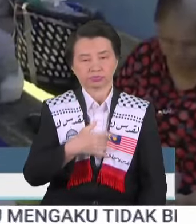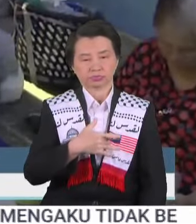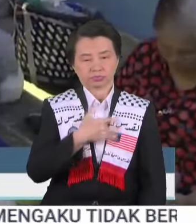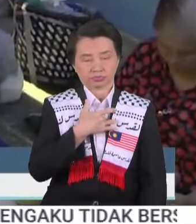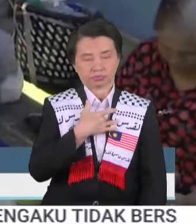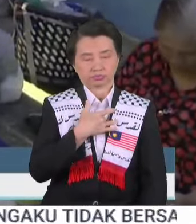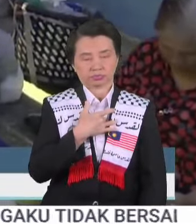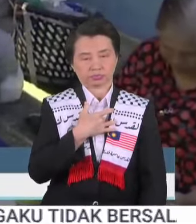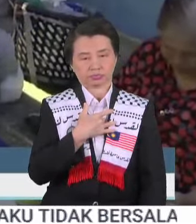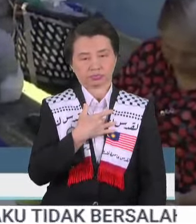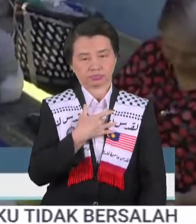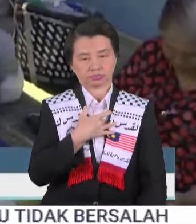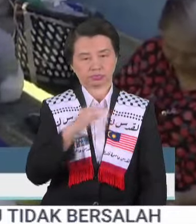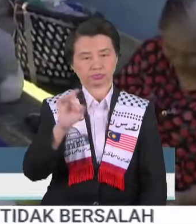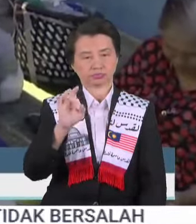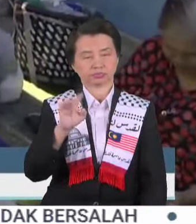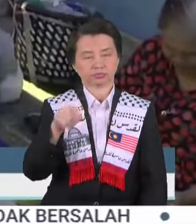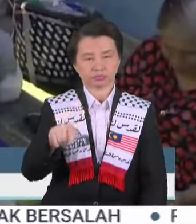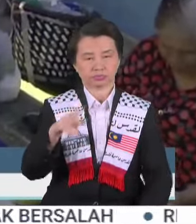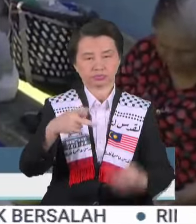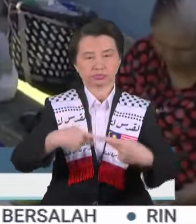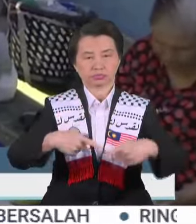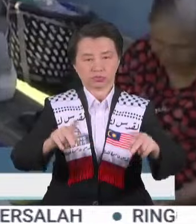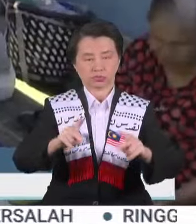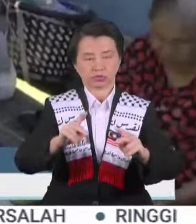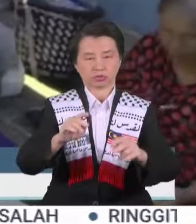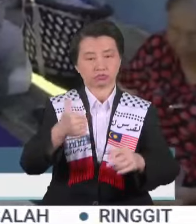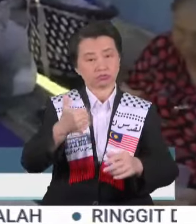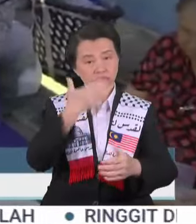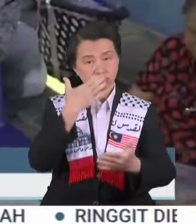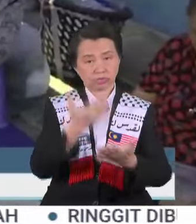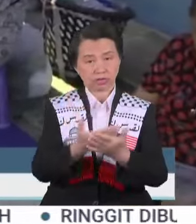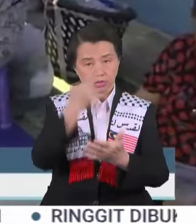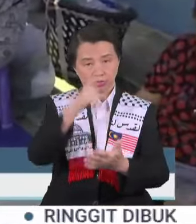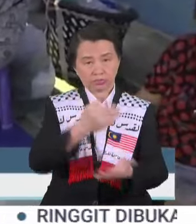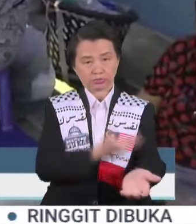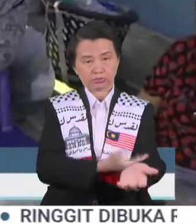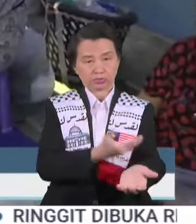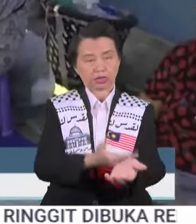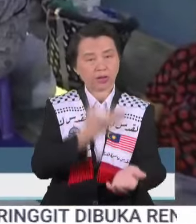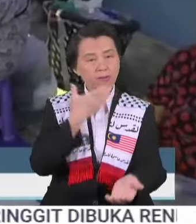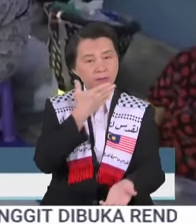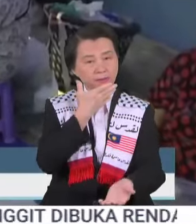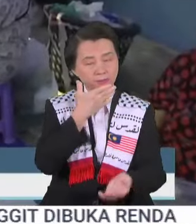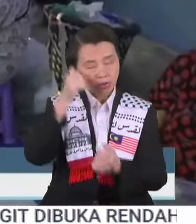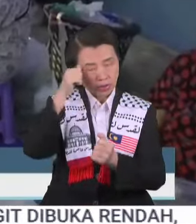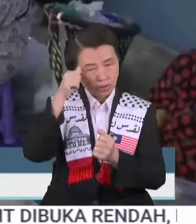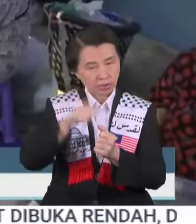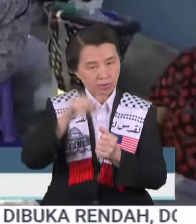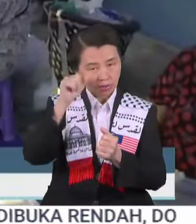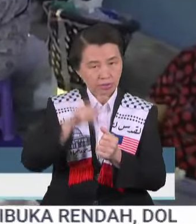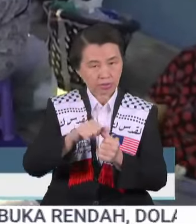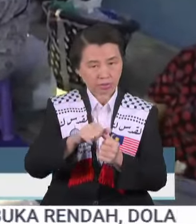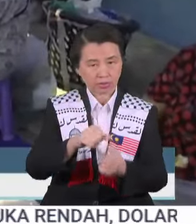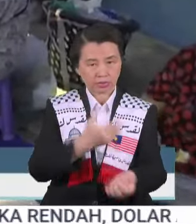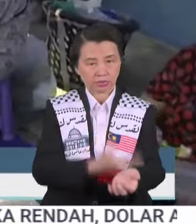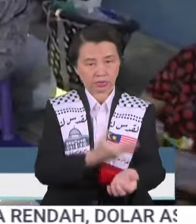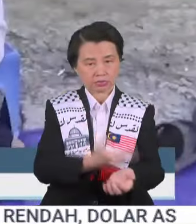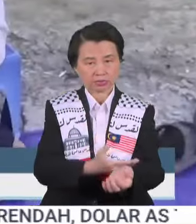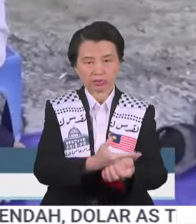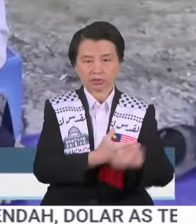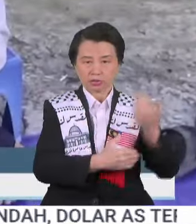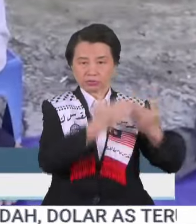ini adalah salah satu peluang yang cukup baik untuk generasi muda untuk kenal lagi tradisi yang dulu,